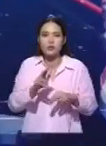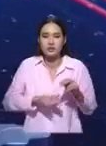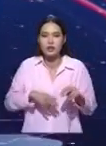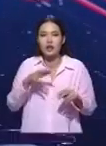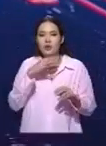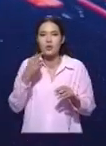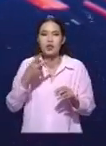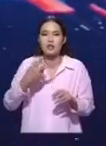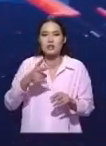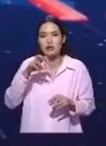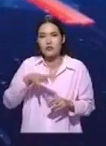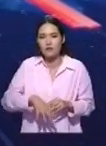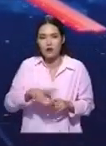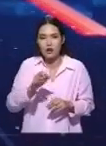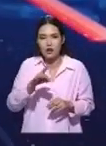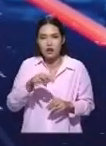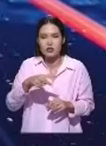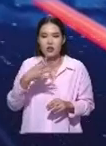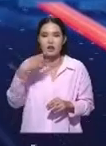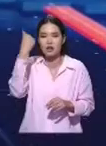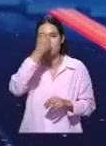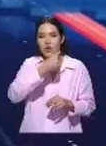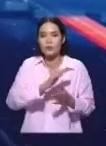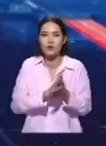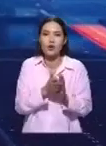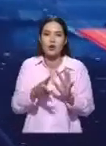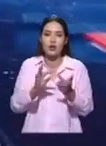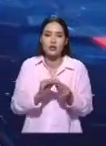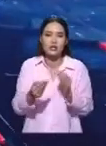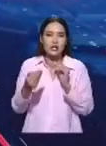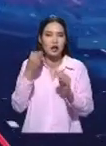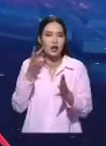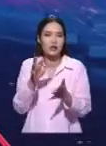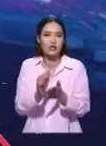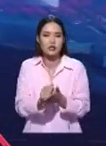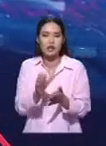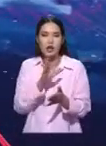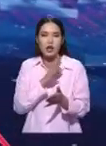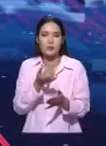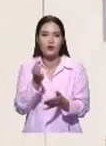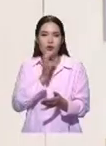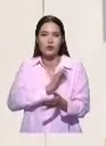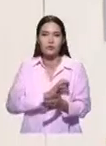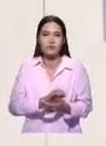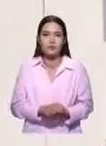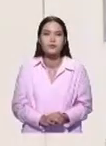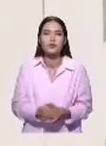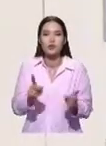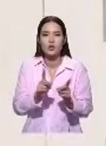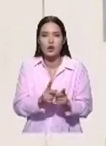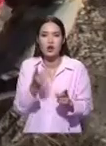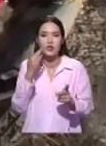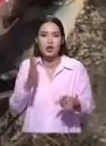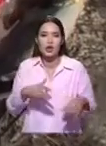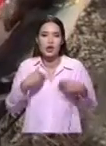квартале 2024 года заключить основной договор купли-продажи на ранее бронированные в их пользу квадратные метры. Кроме того,